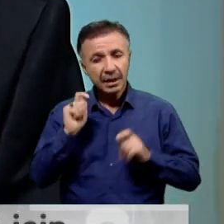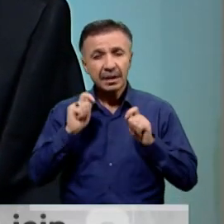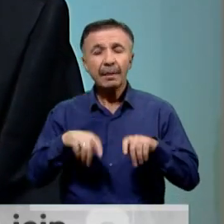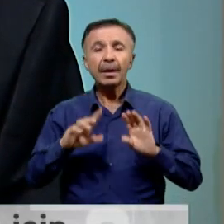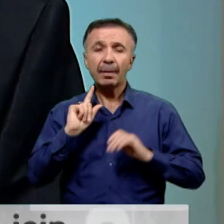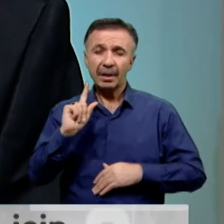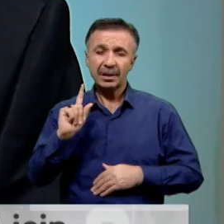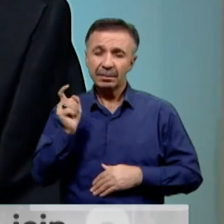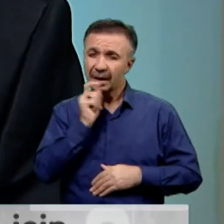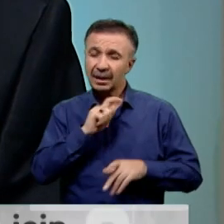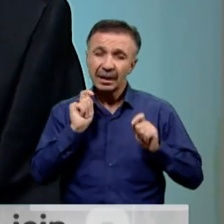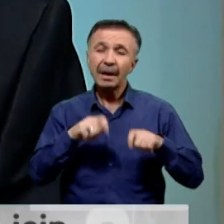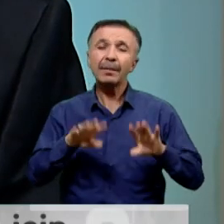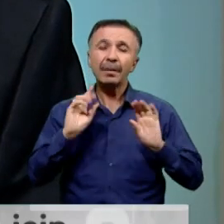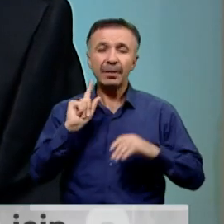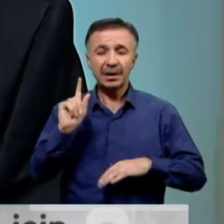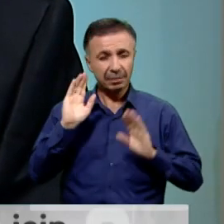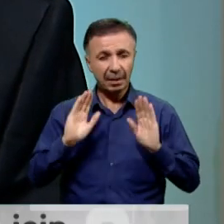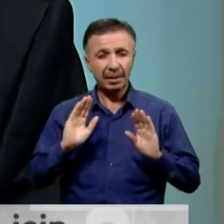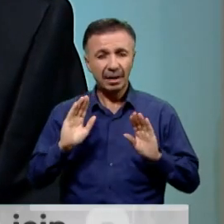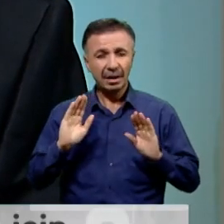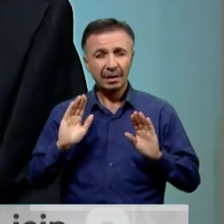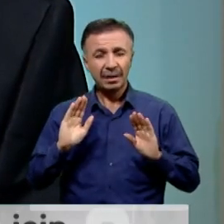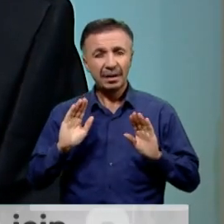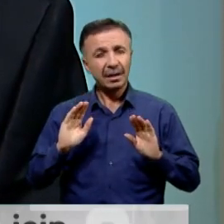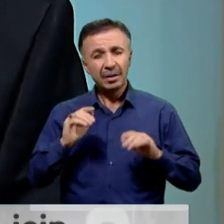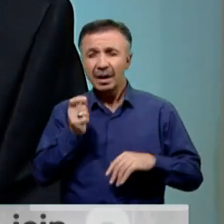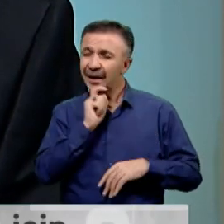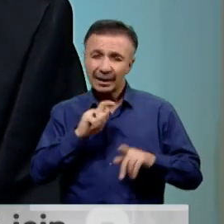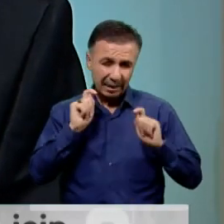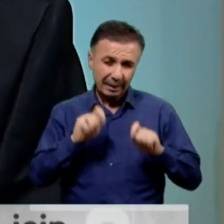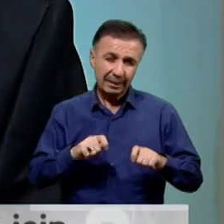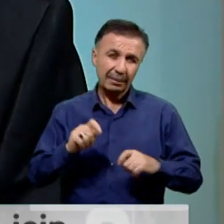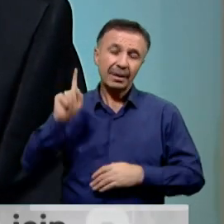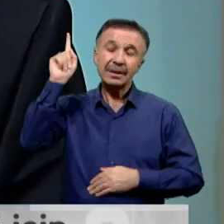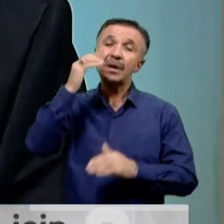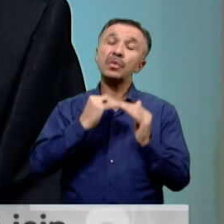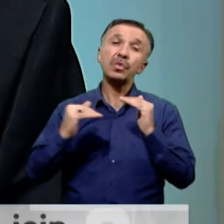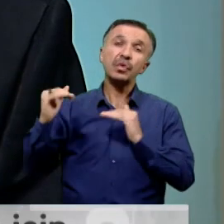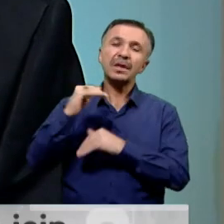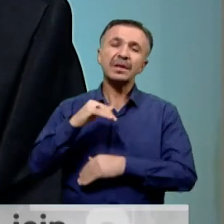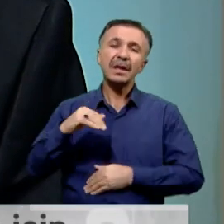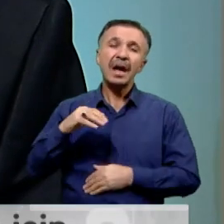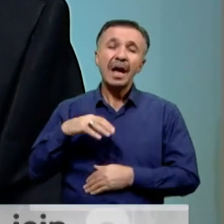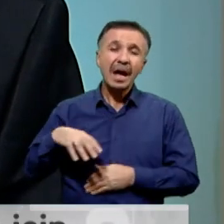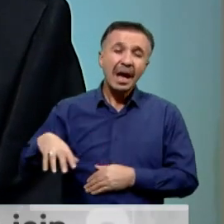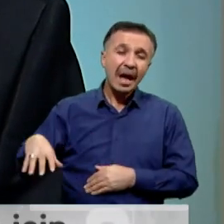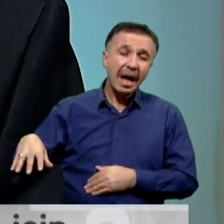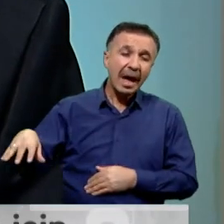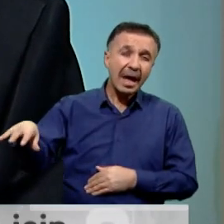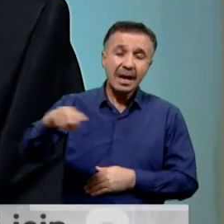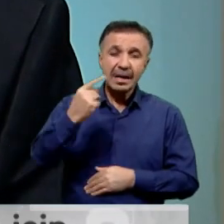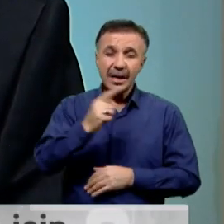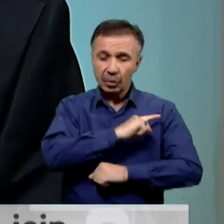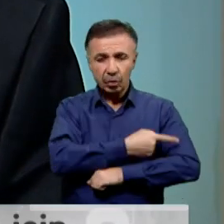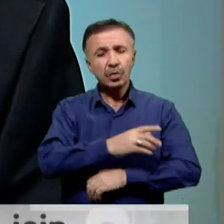bir kızgınlık halinde bunu yaptım. Sen yücesin, her şeye kadirsin ya Rab. Beni affet